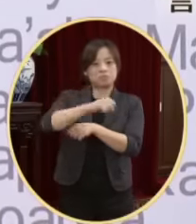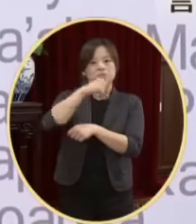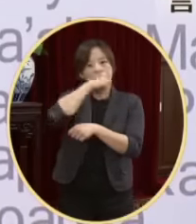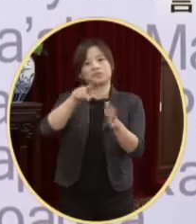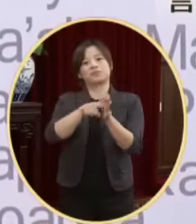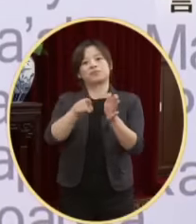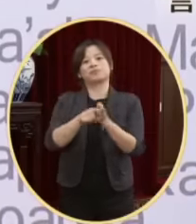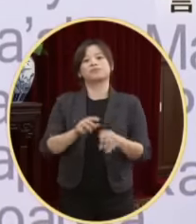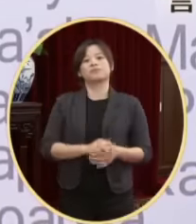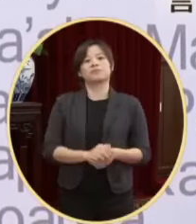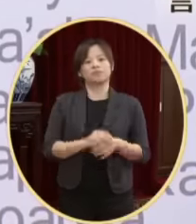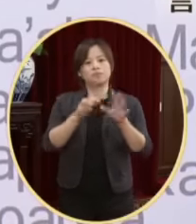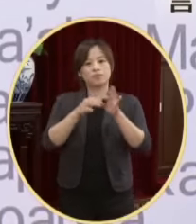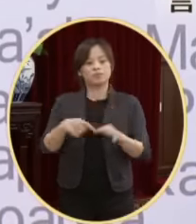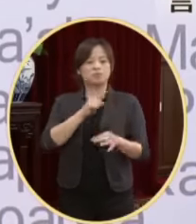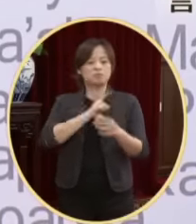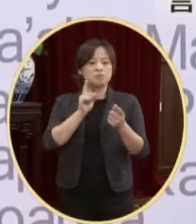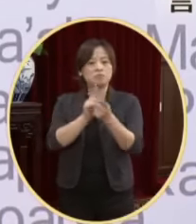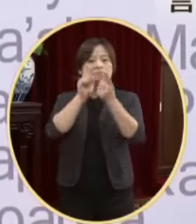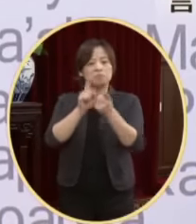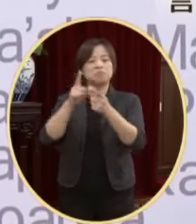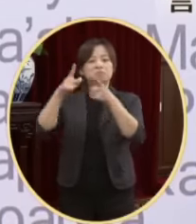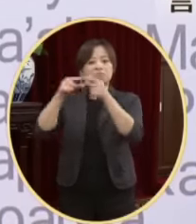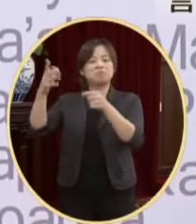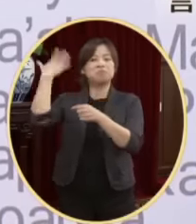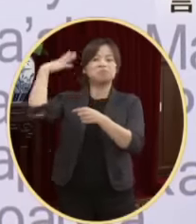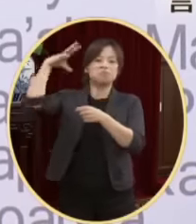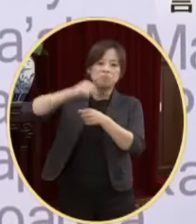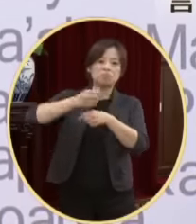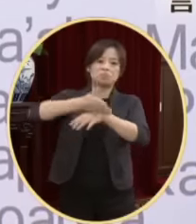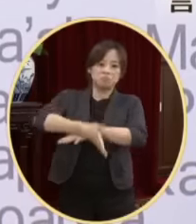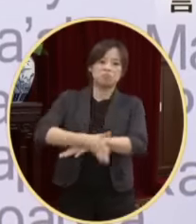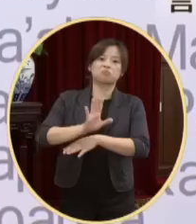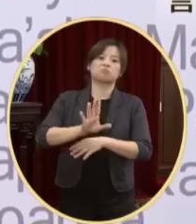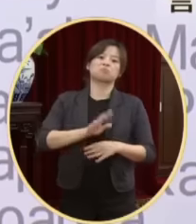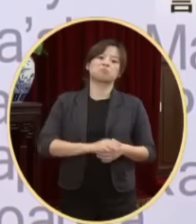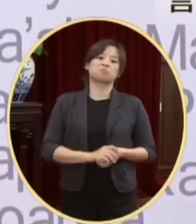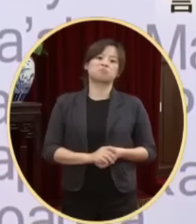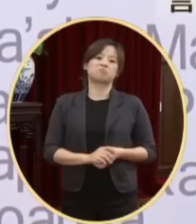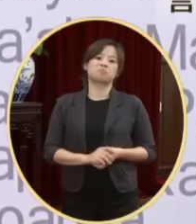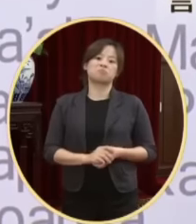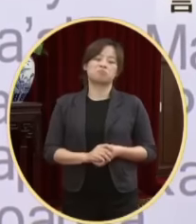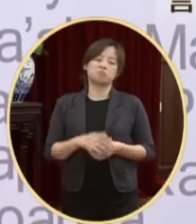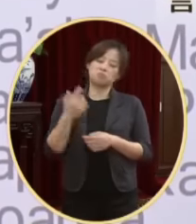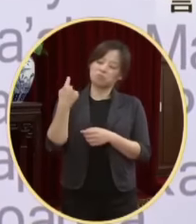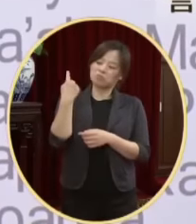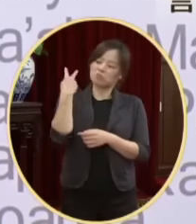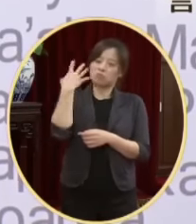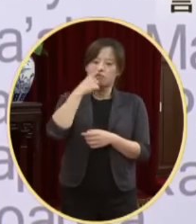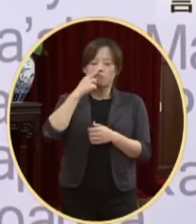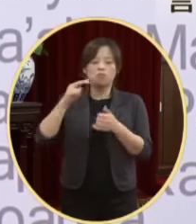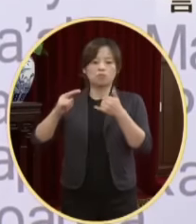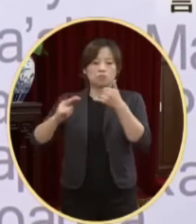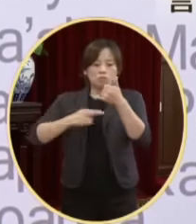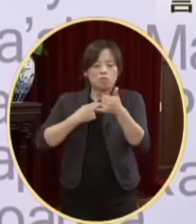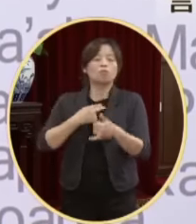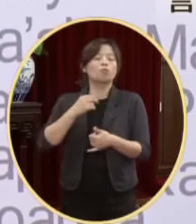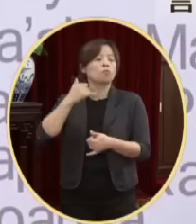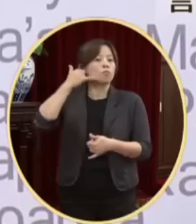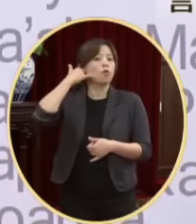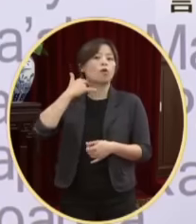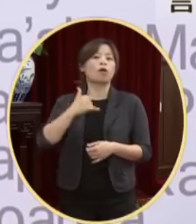时候，所以我经历过日本的统治。 前几天我接到一通电